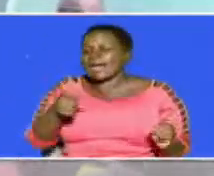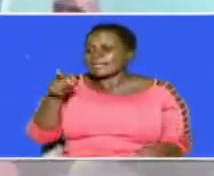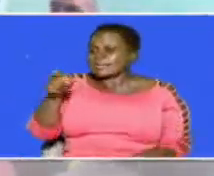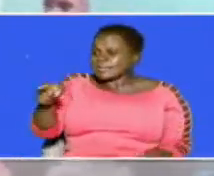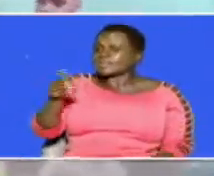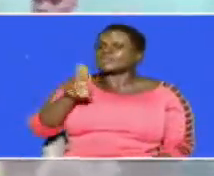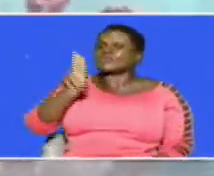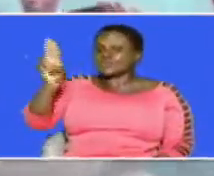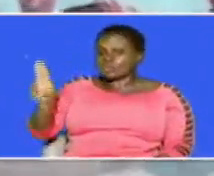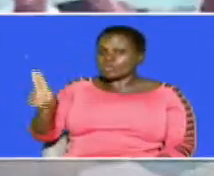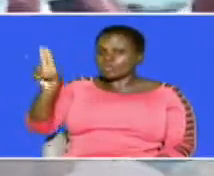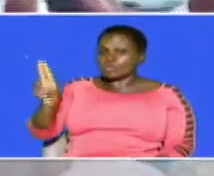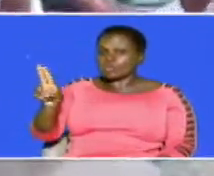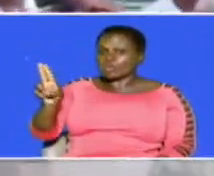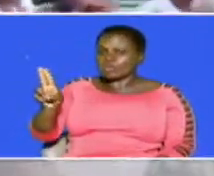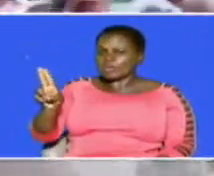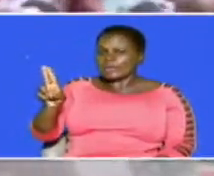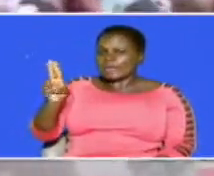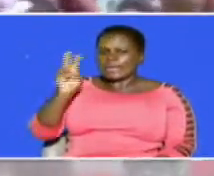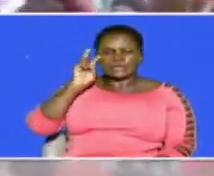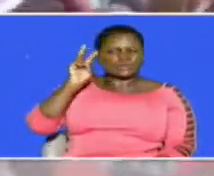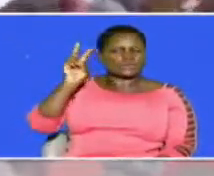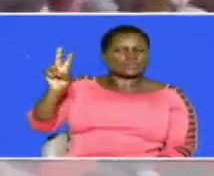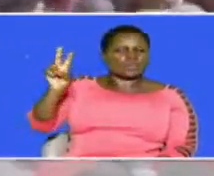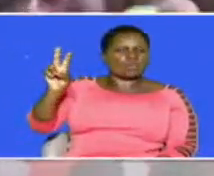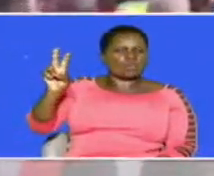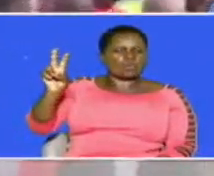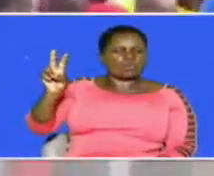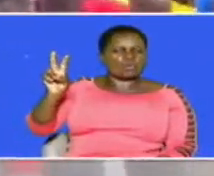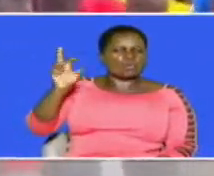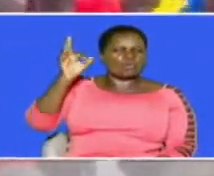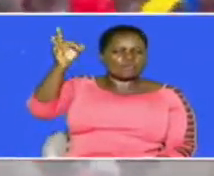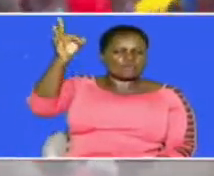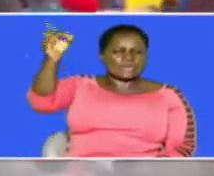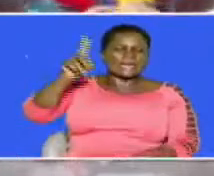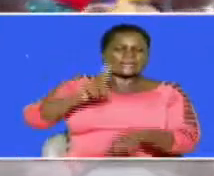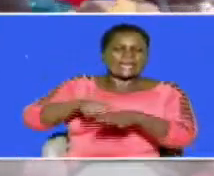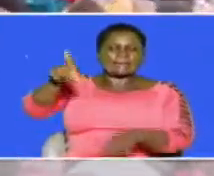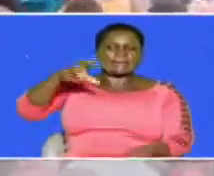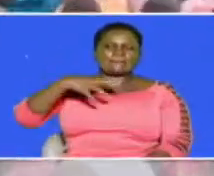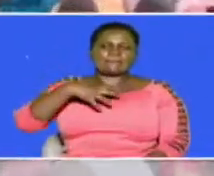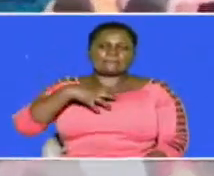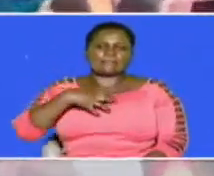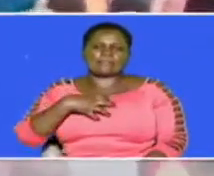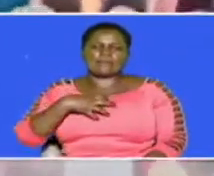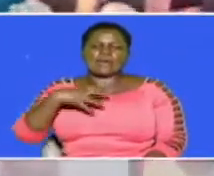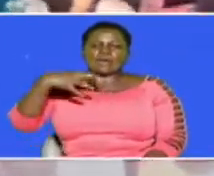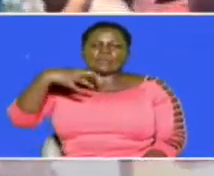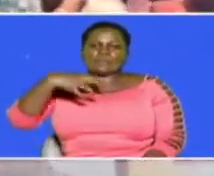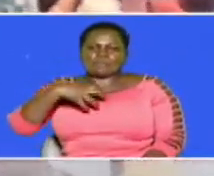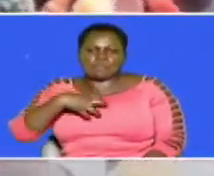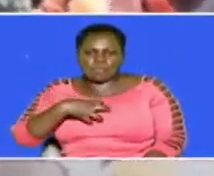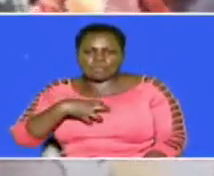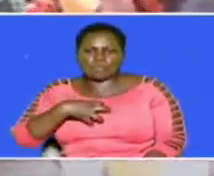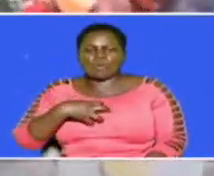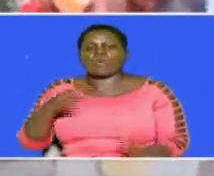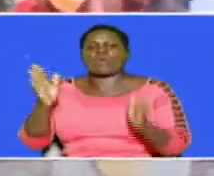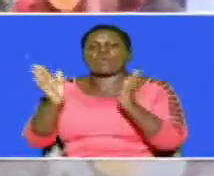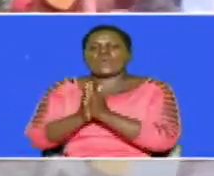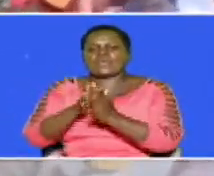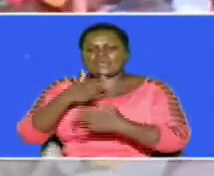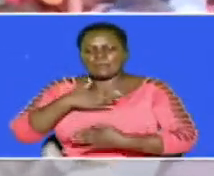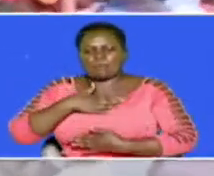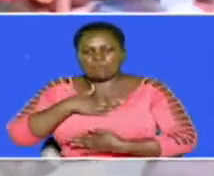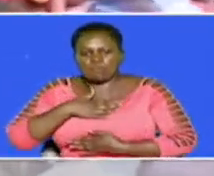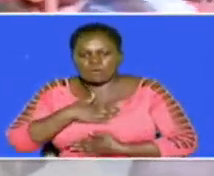Yeye alitabiri kwamba akienda kustafu watastafu na